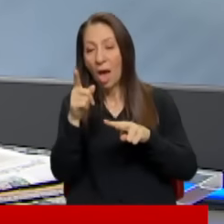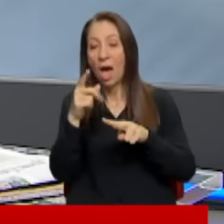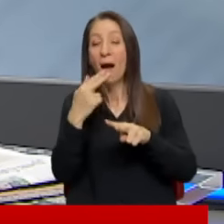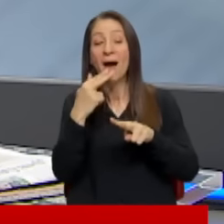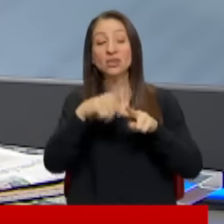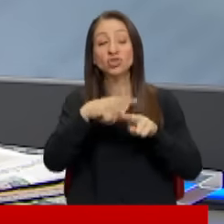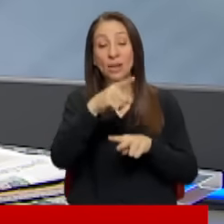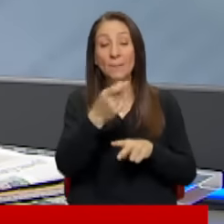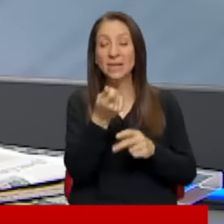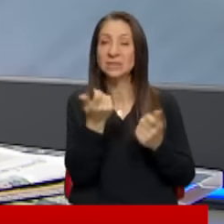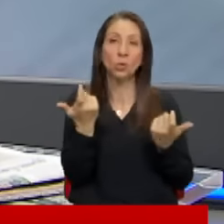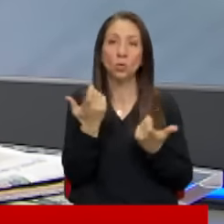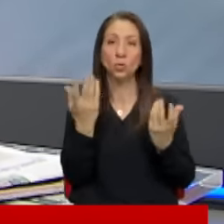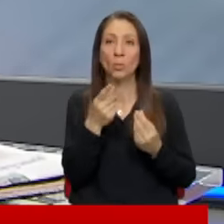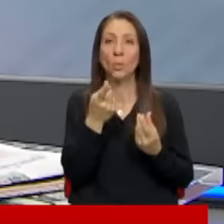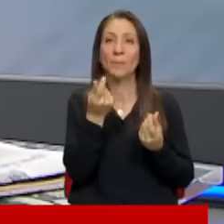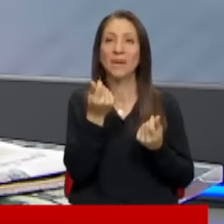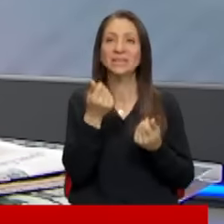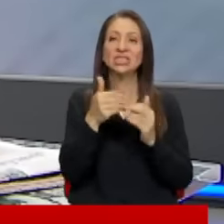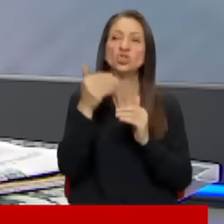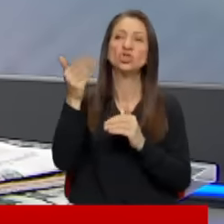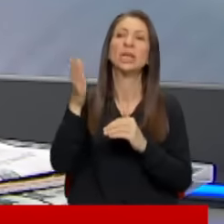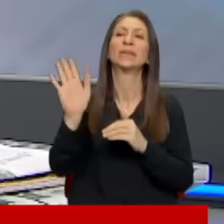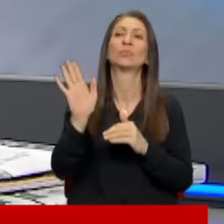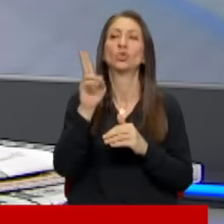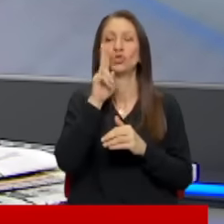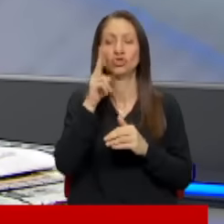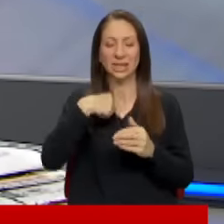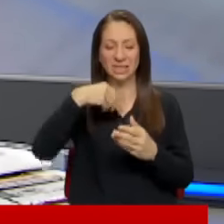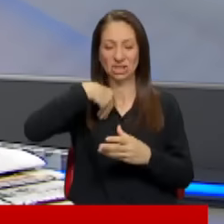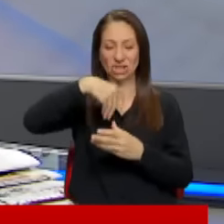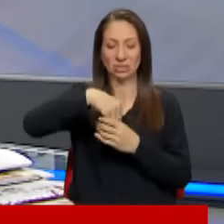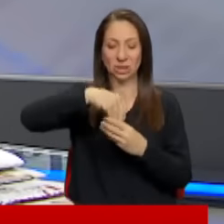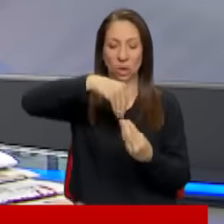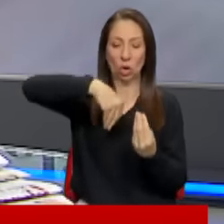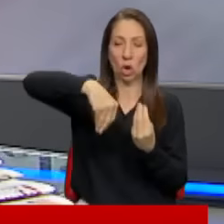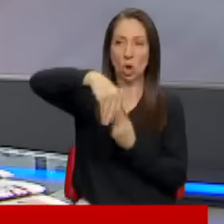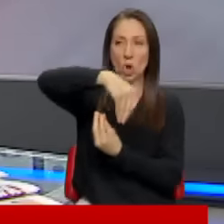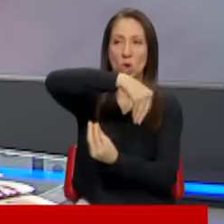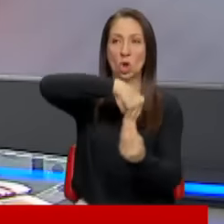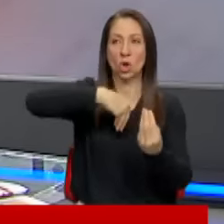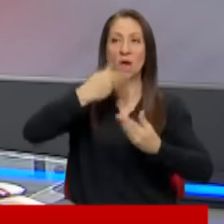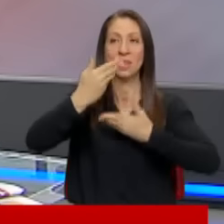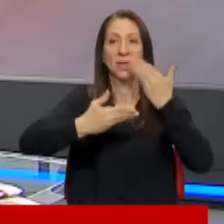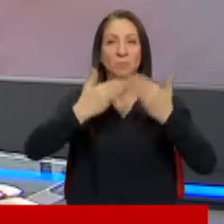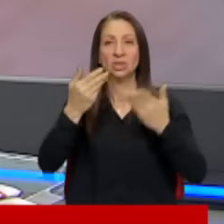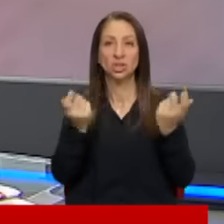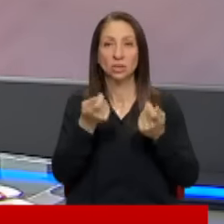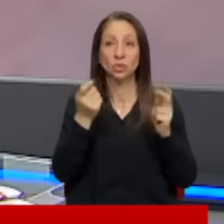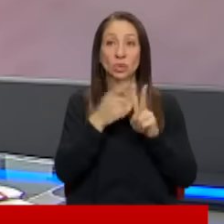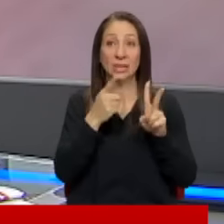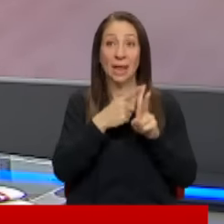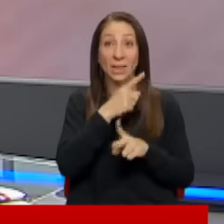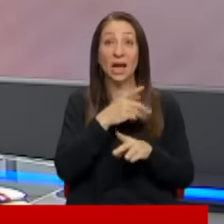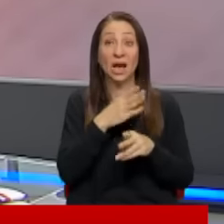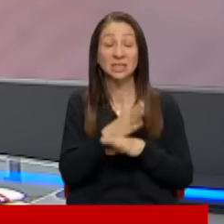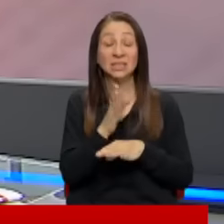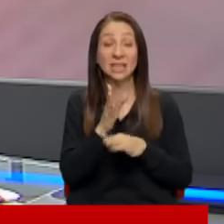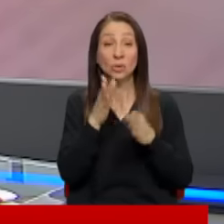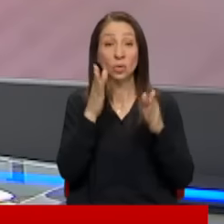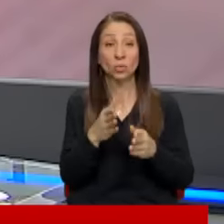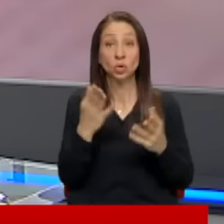Ayşe'nin parası ne oldu? Yani bu para dışarı çıkmıyor neticede, içeride dönüyor diye bunu tarif etmişti Nurettin Nebati. Aslında